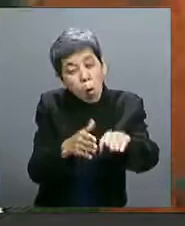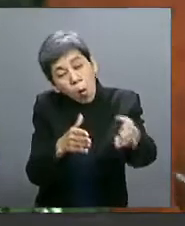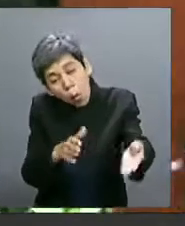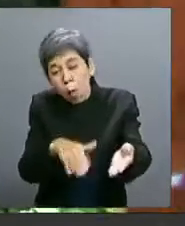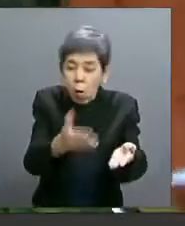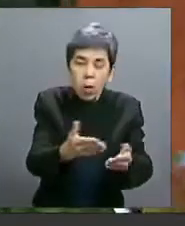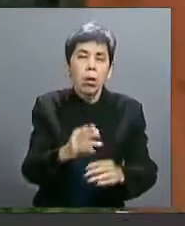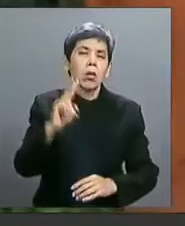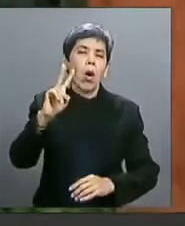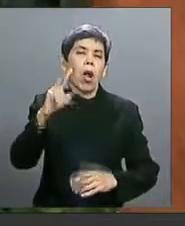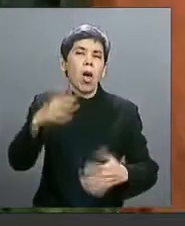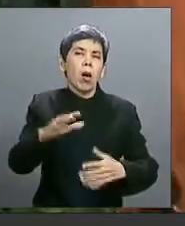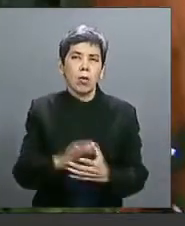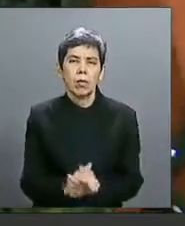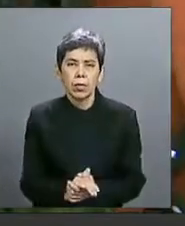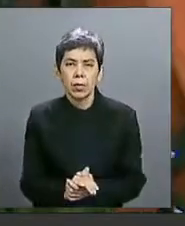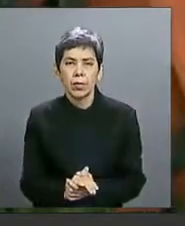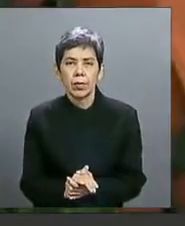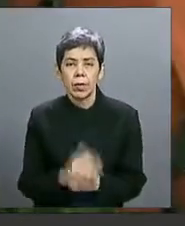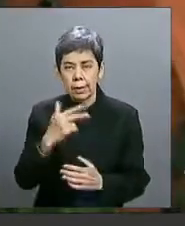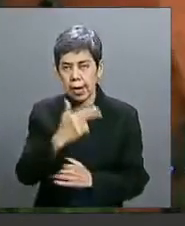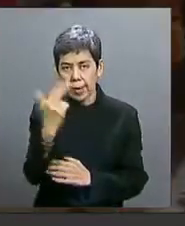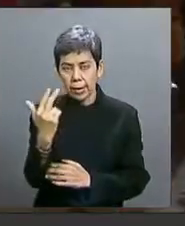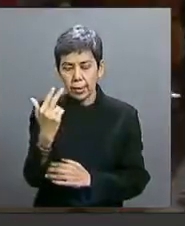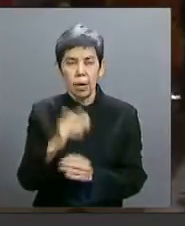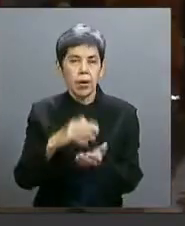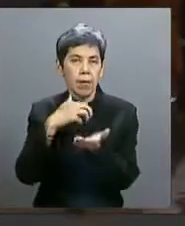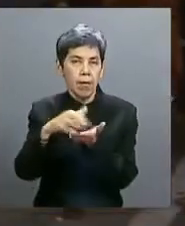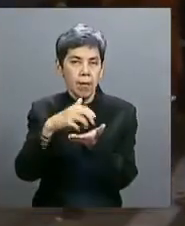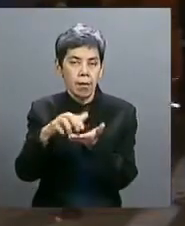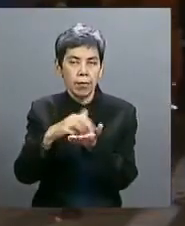2ครั้งโควิดบุญธรรมไทย PBS รายงาน